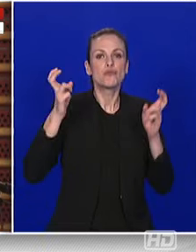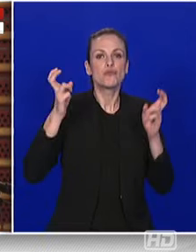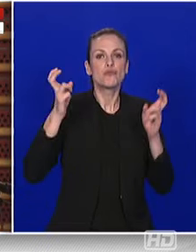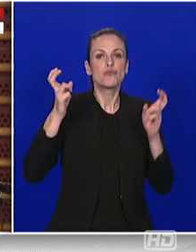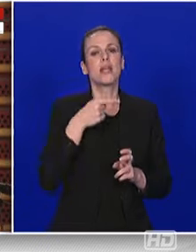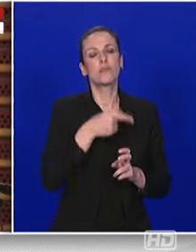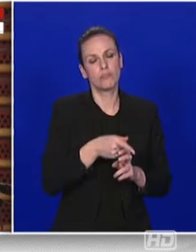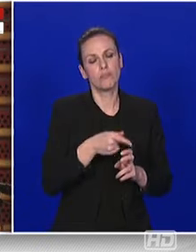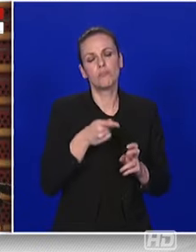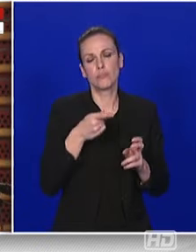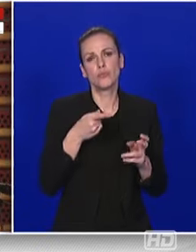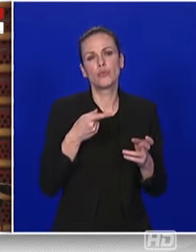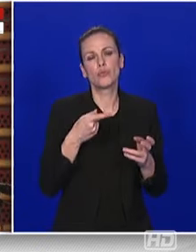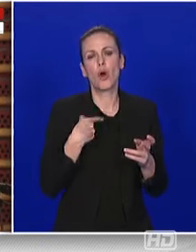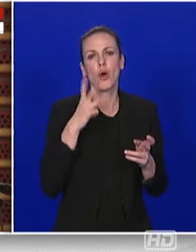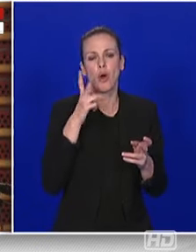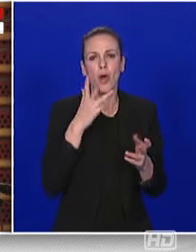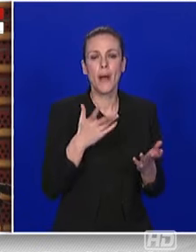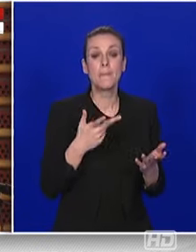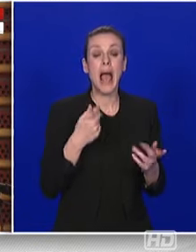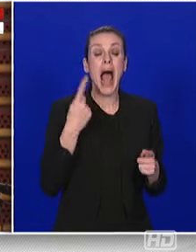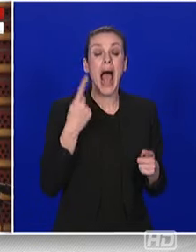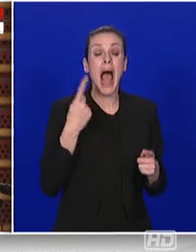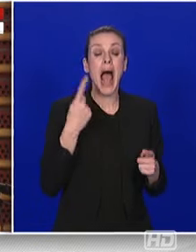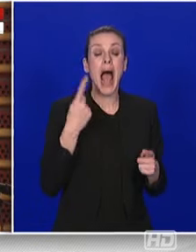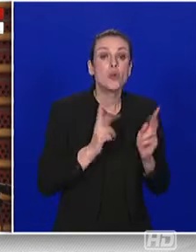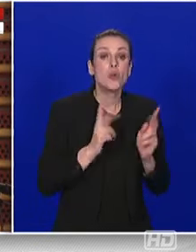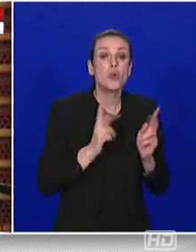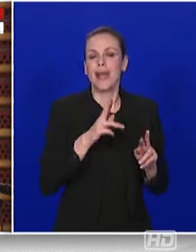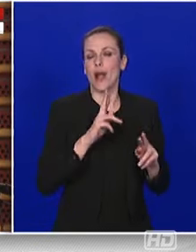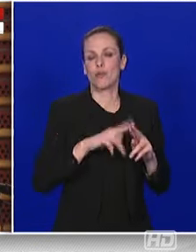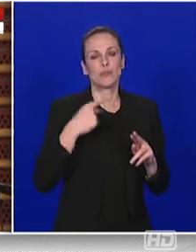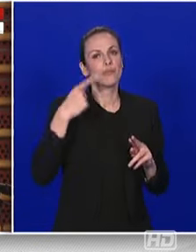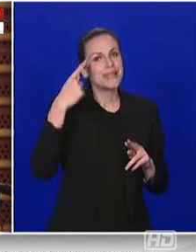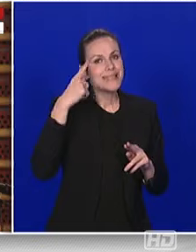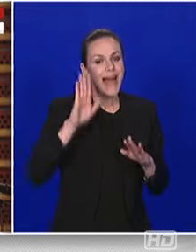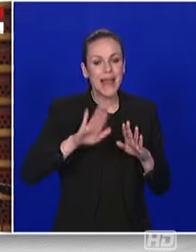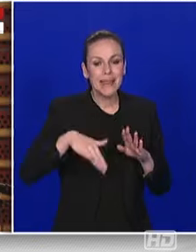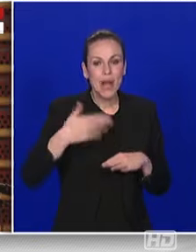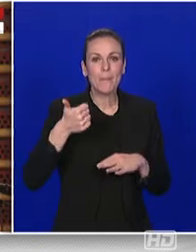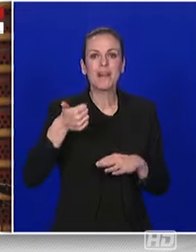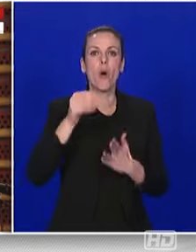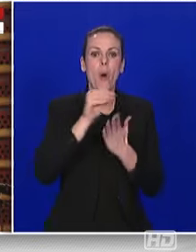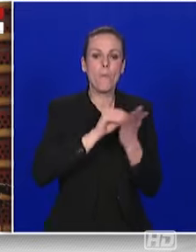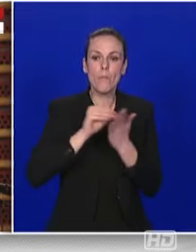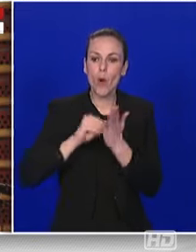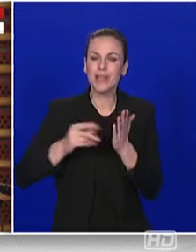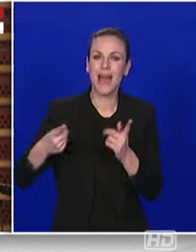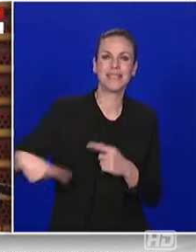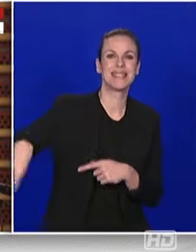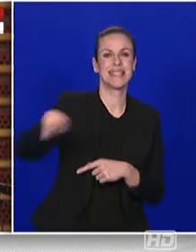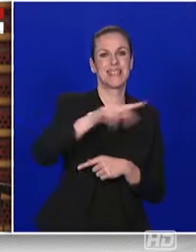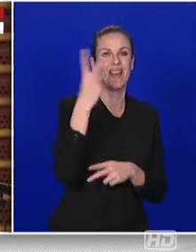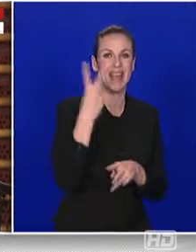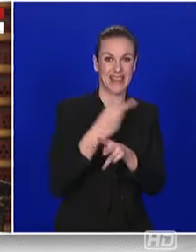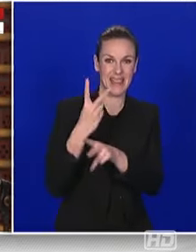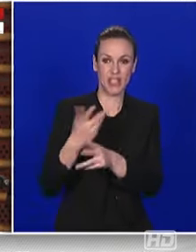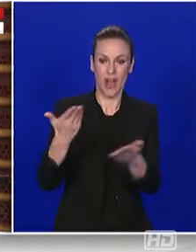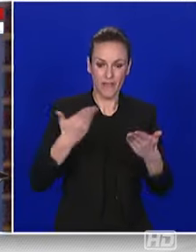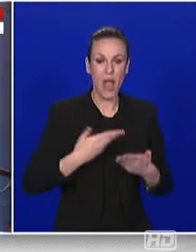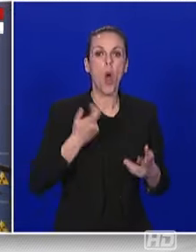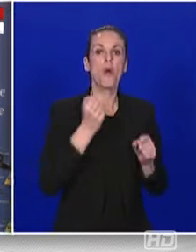a točno kako će to biti ćemo znati nakon što se svi podaci iz zemalja koje su njima dostupne